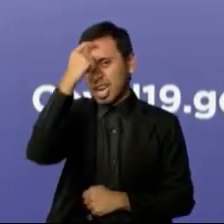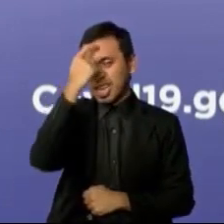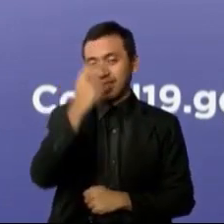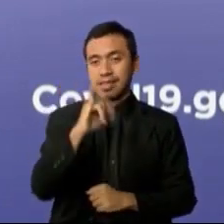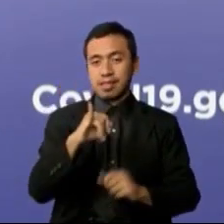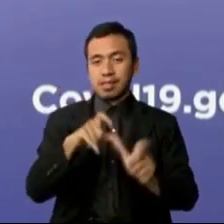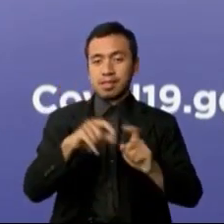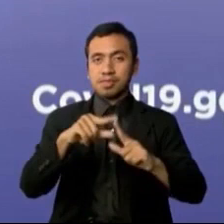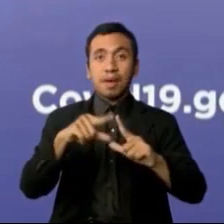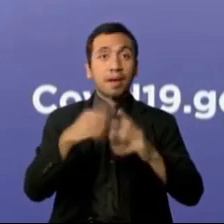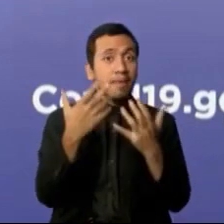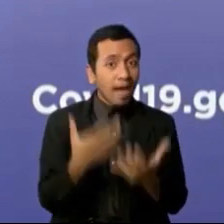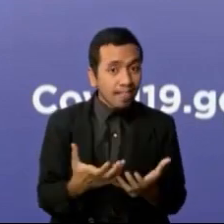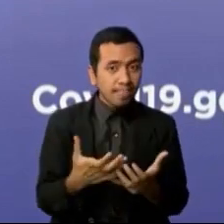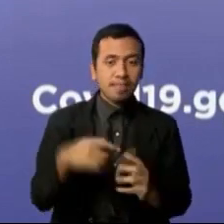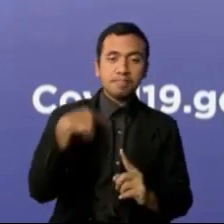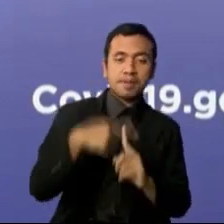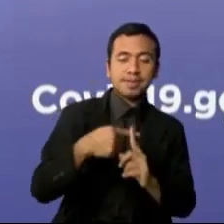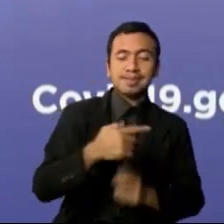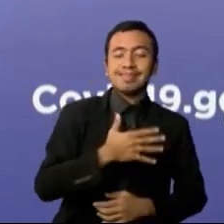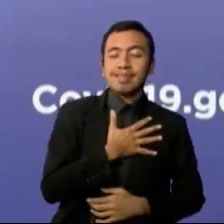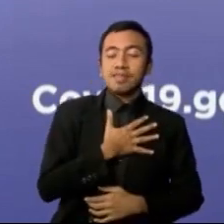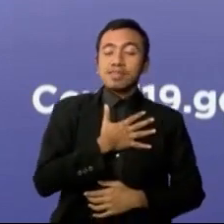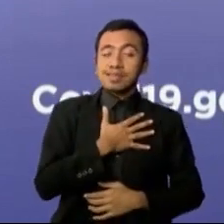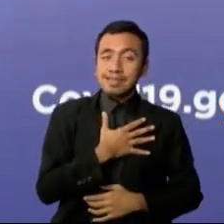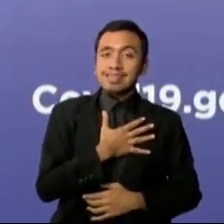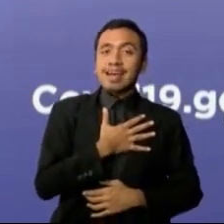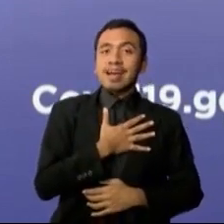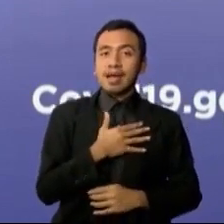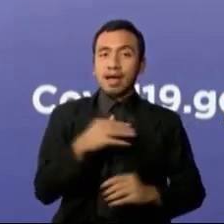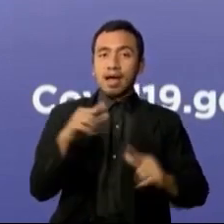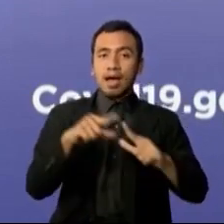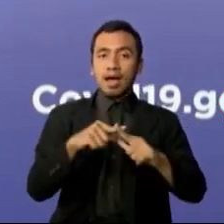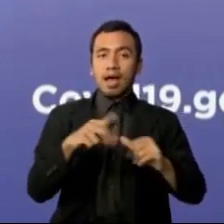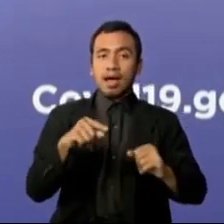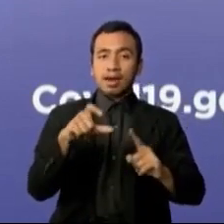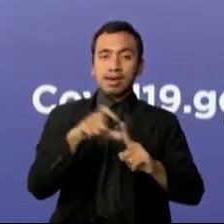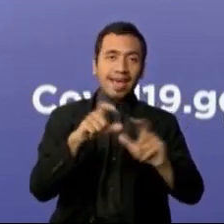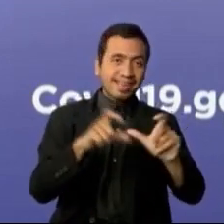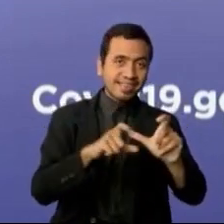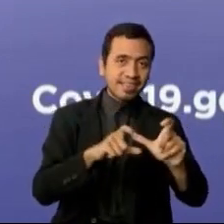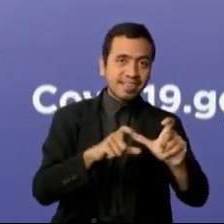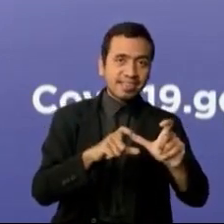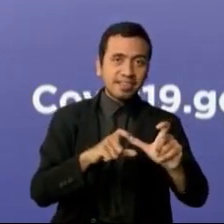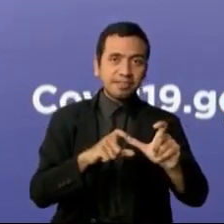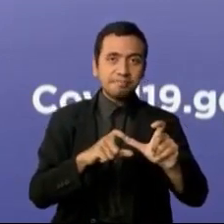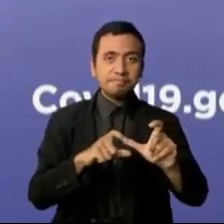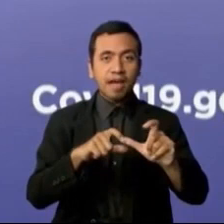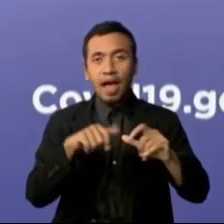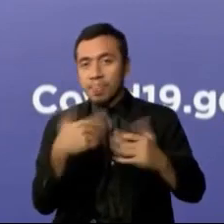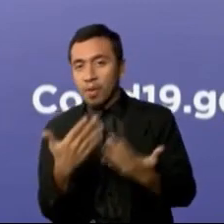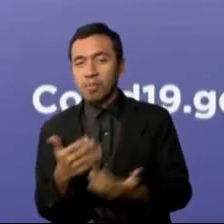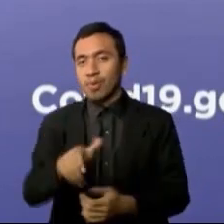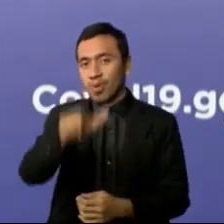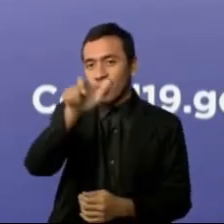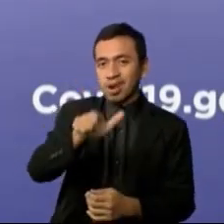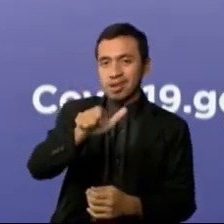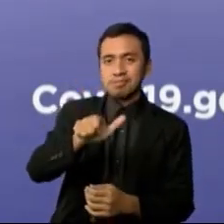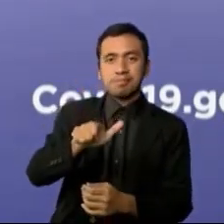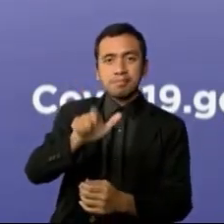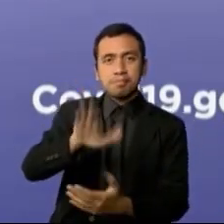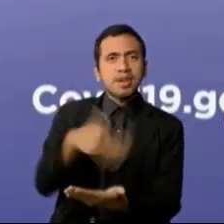disertai dengan gangguan pernapasan arts atau kemudian meninggal